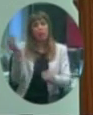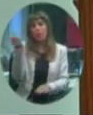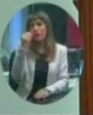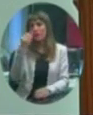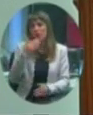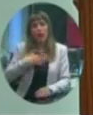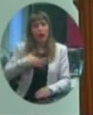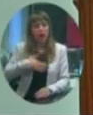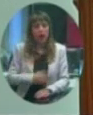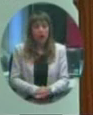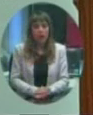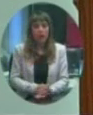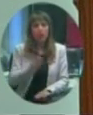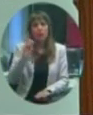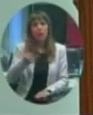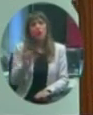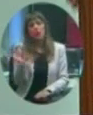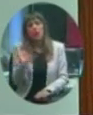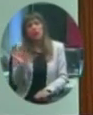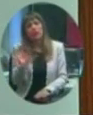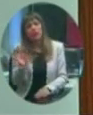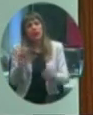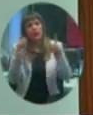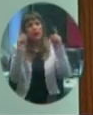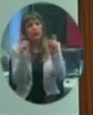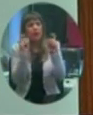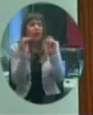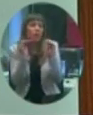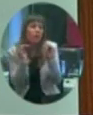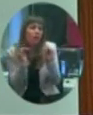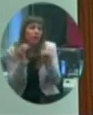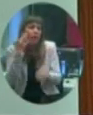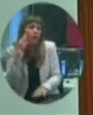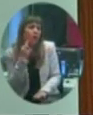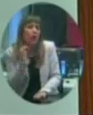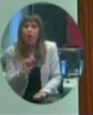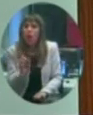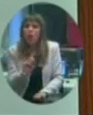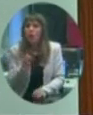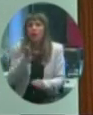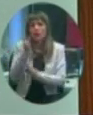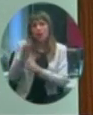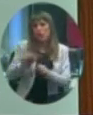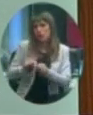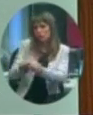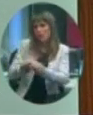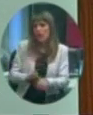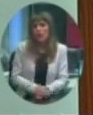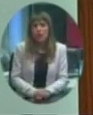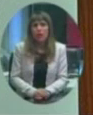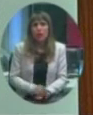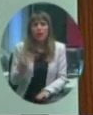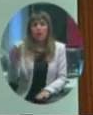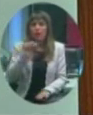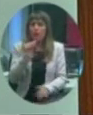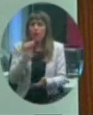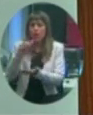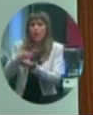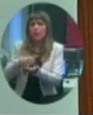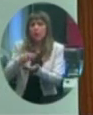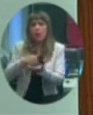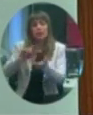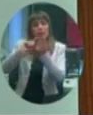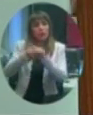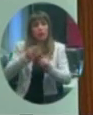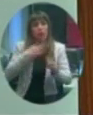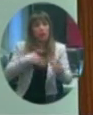יצטרכו להצטלם שפופים, הם יבואו לסופר, אם הוא לא רוצה לקחת אורז והוא רוצה לקחת יטריות, הוא